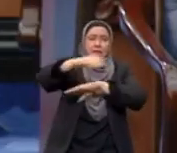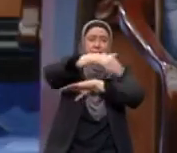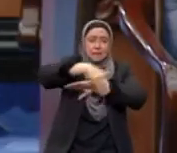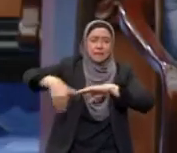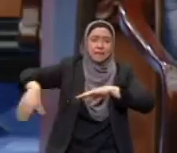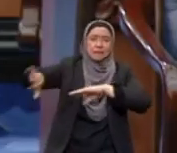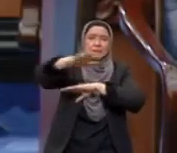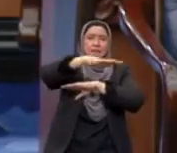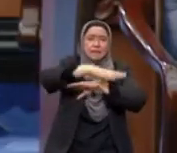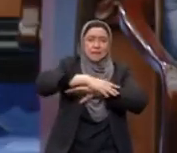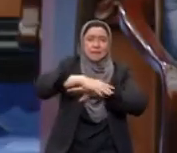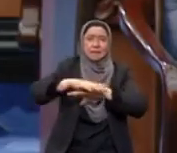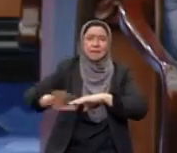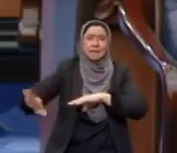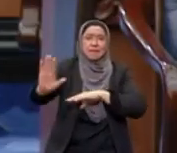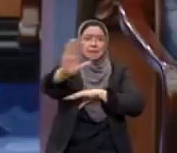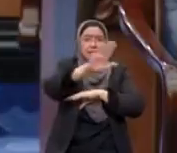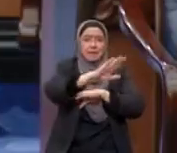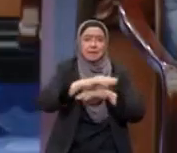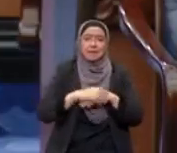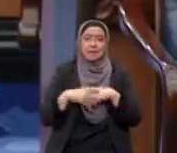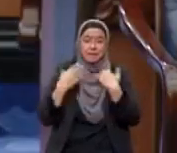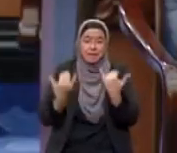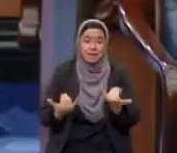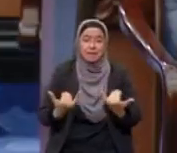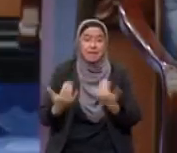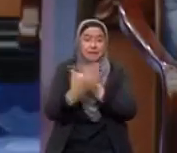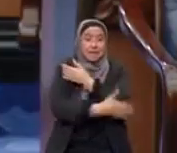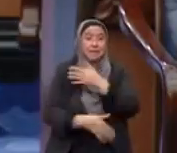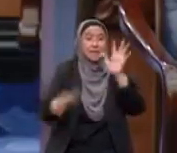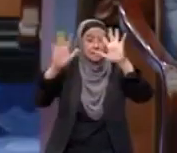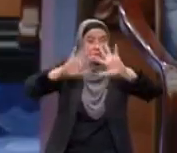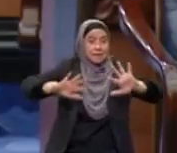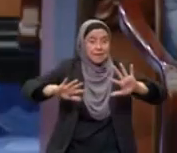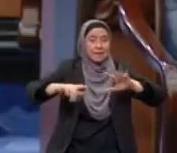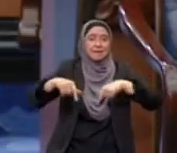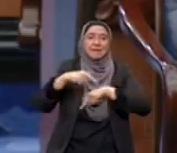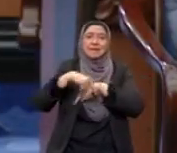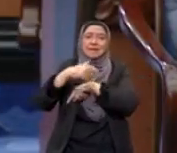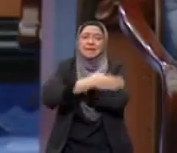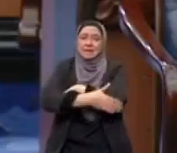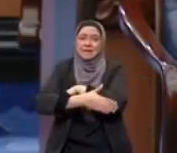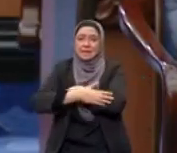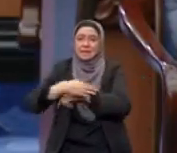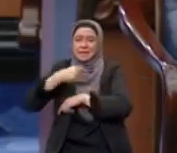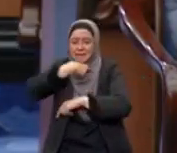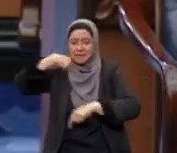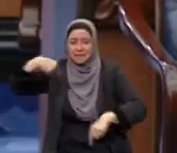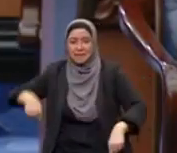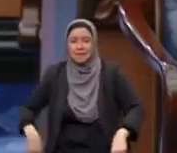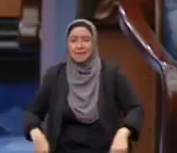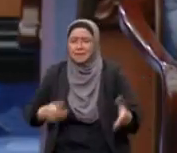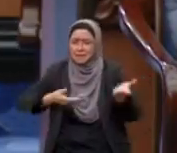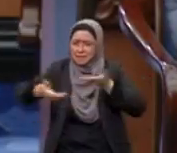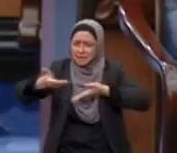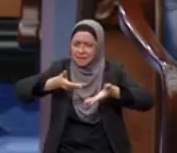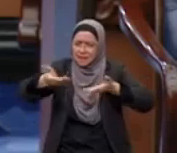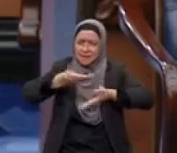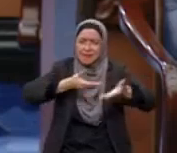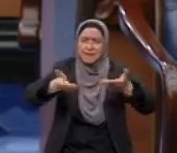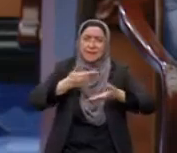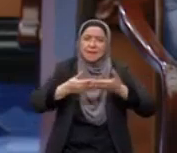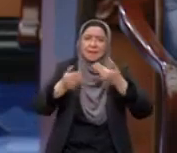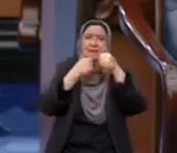masa ini negara-negara asea dan China sedang merundingkan dengan izin code of Conduct in the south China sea